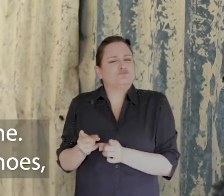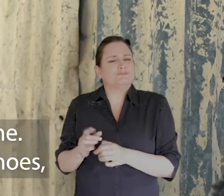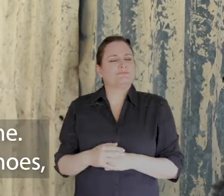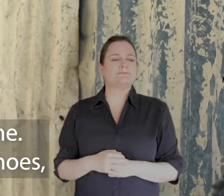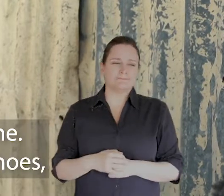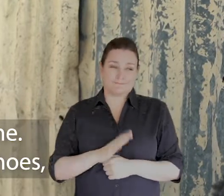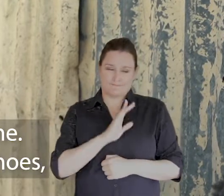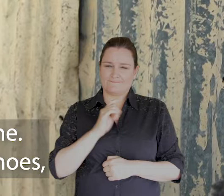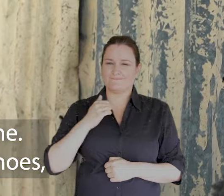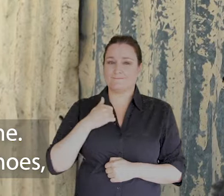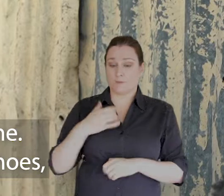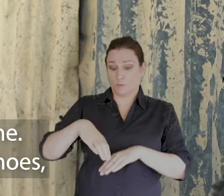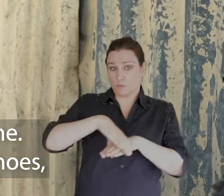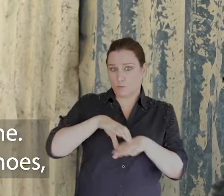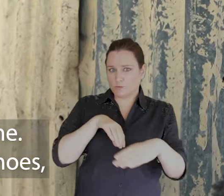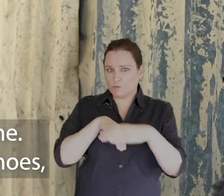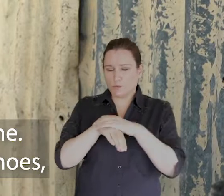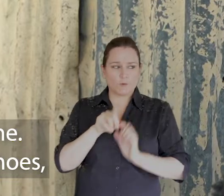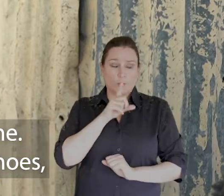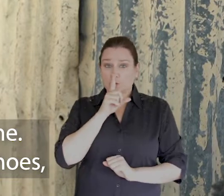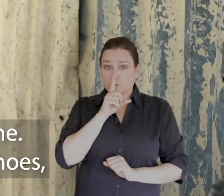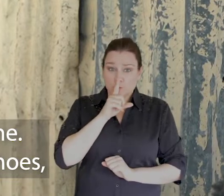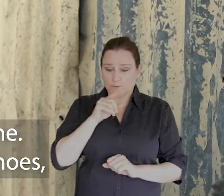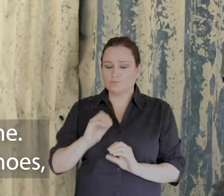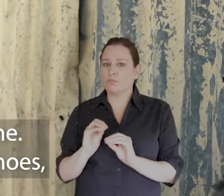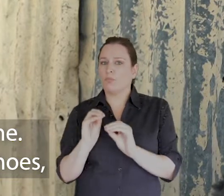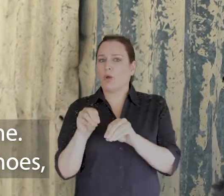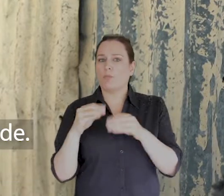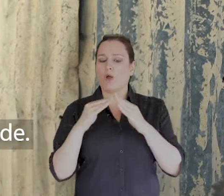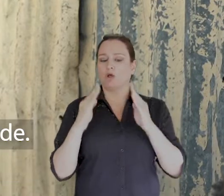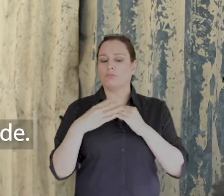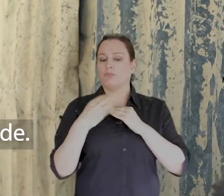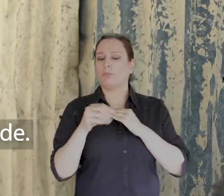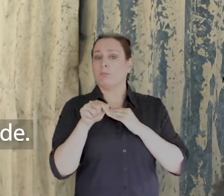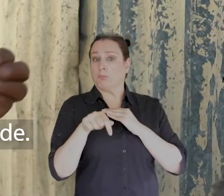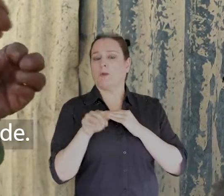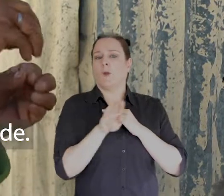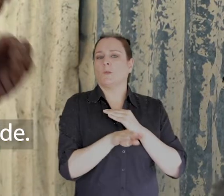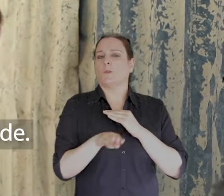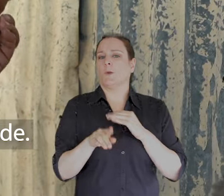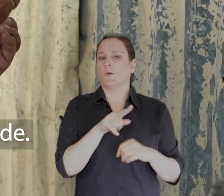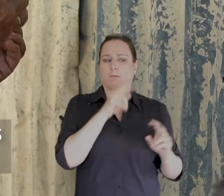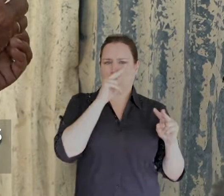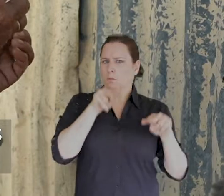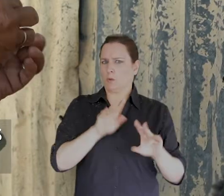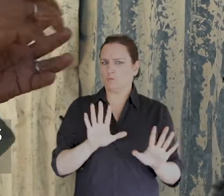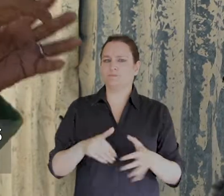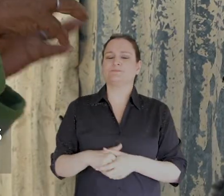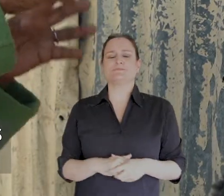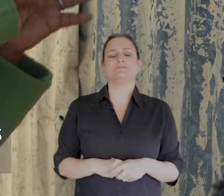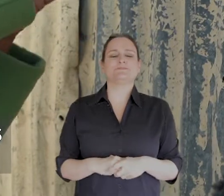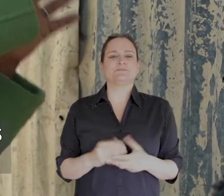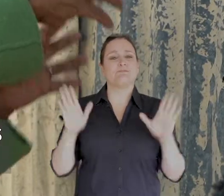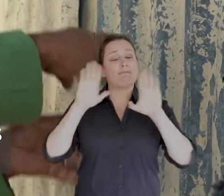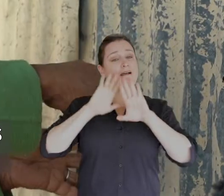bij mij gelijk. Ik en mijn negetje moet schoentjes vat en die schoentjes maken of nou uitgaan. Maar